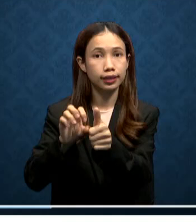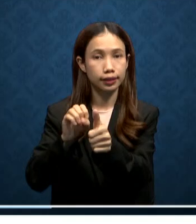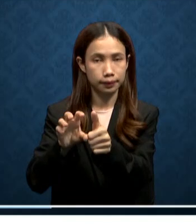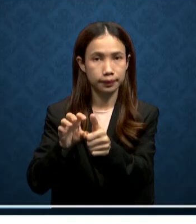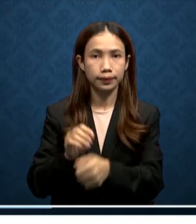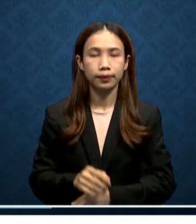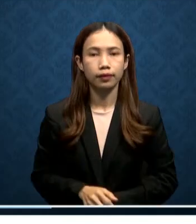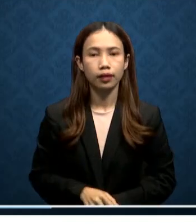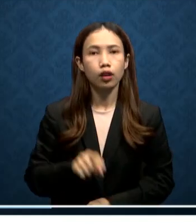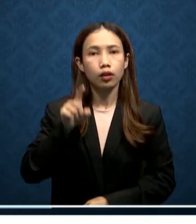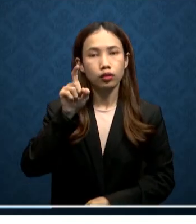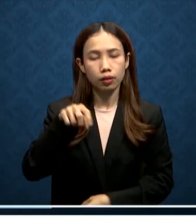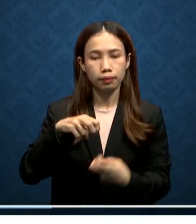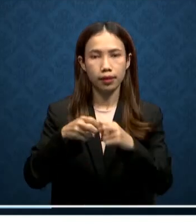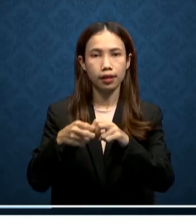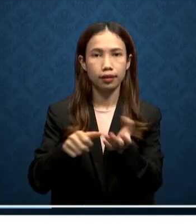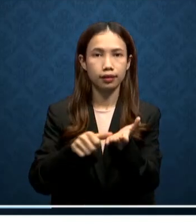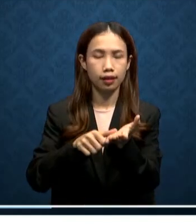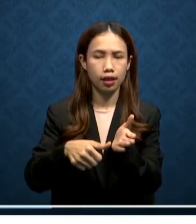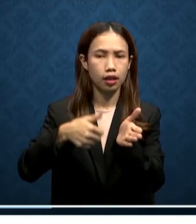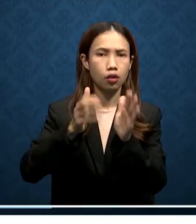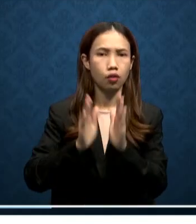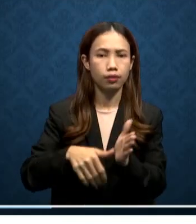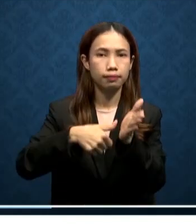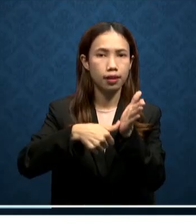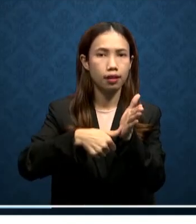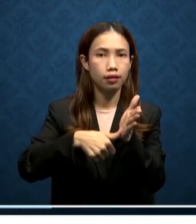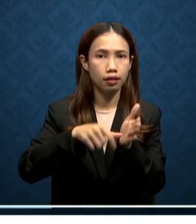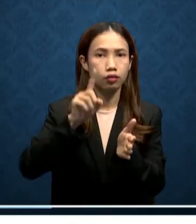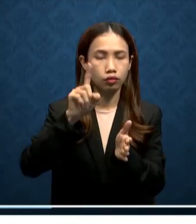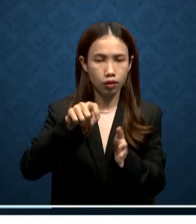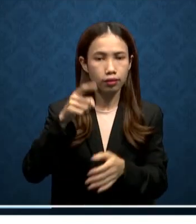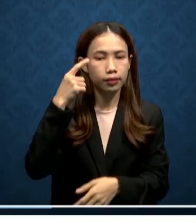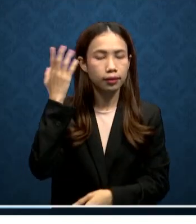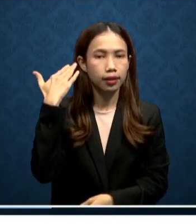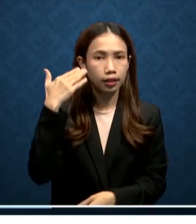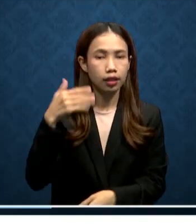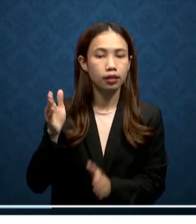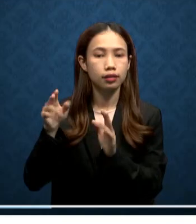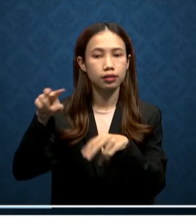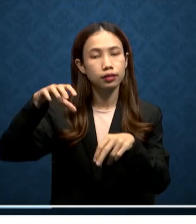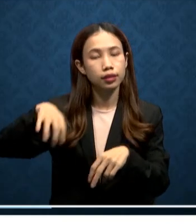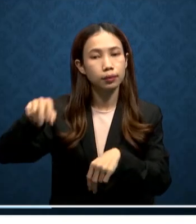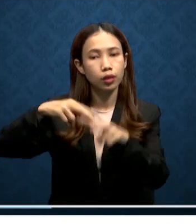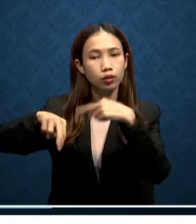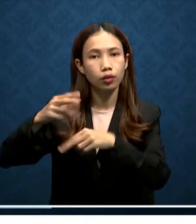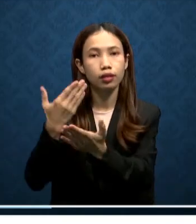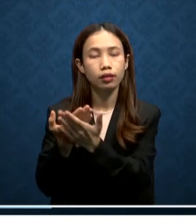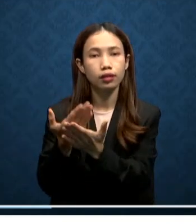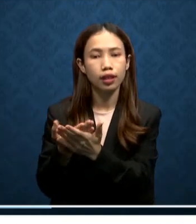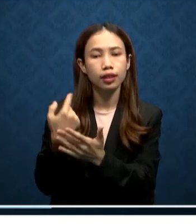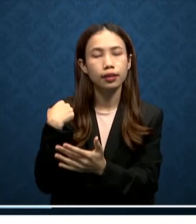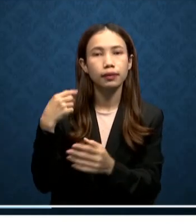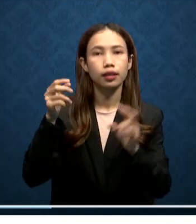เอ่อท่านควรจะต้องแก้ปัญหาเรื่องลูกหนี้นะเมื่อกี้ฟังจากทำงานตรวจเงินแผ่นดินก็ก็ก็ยังมี